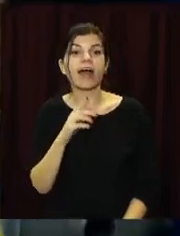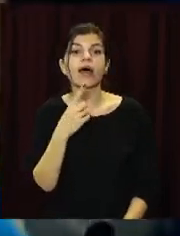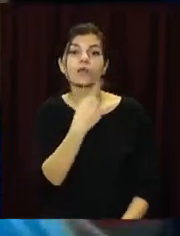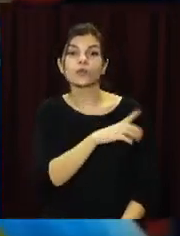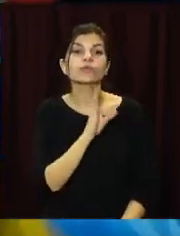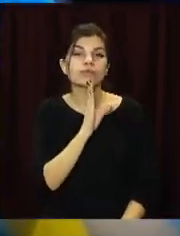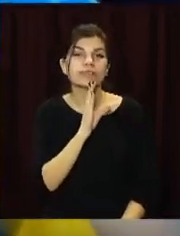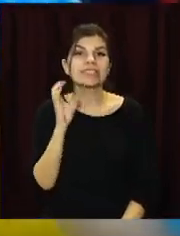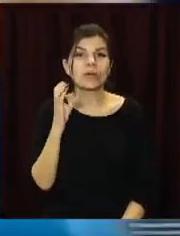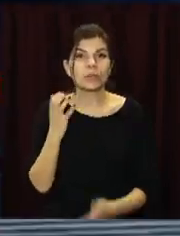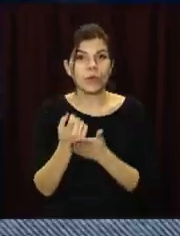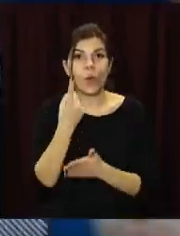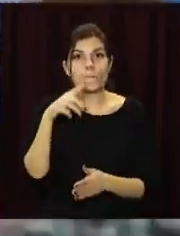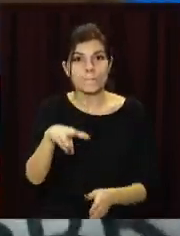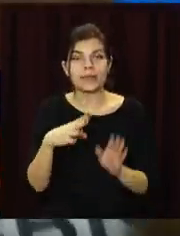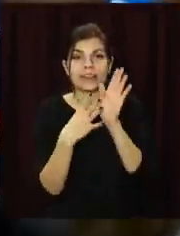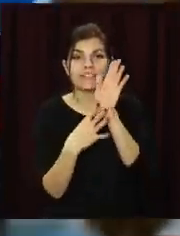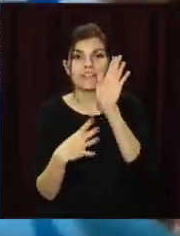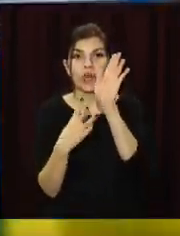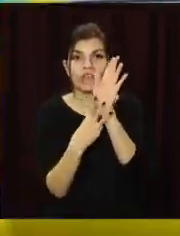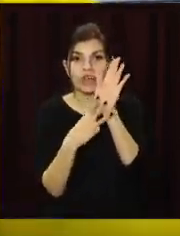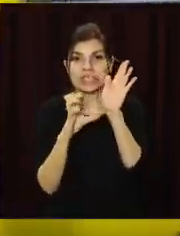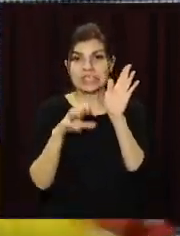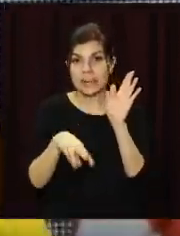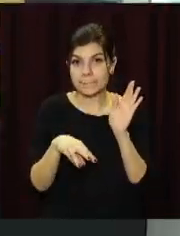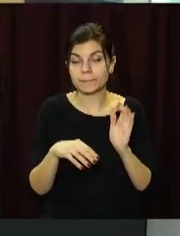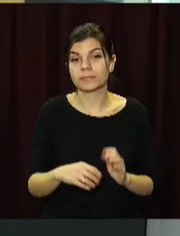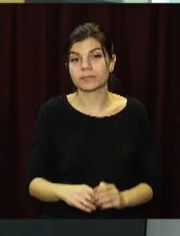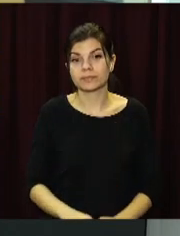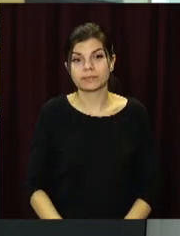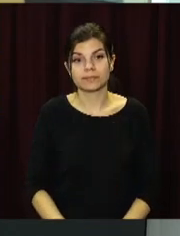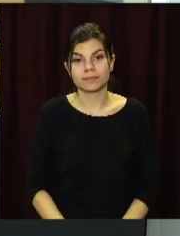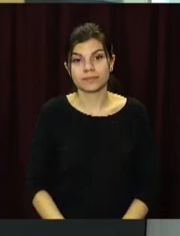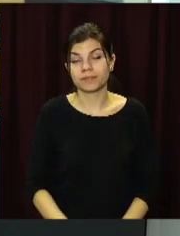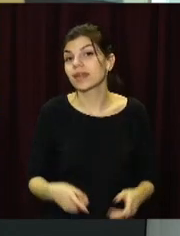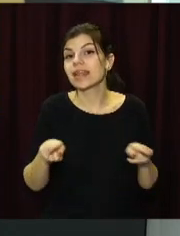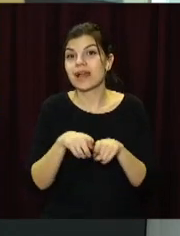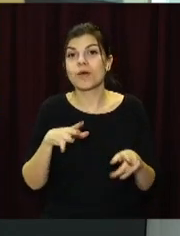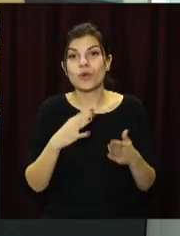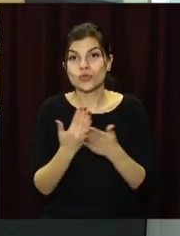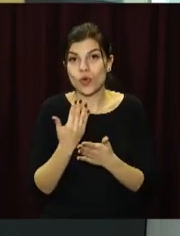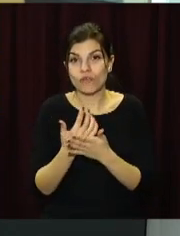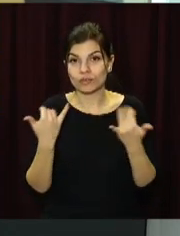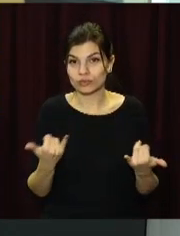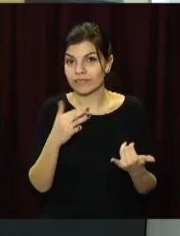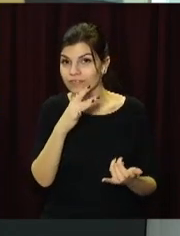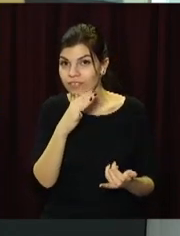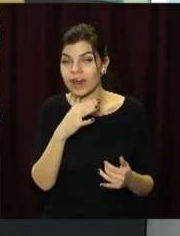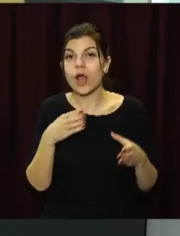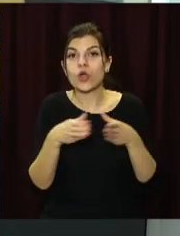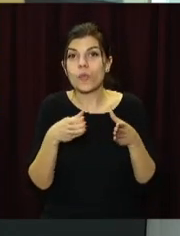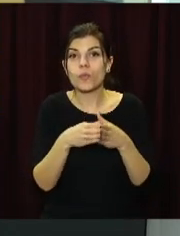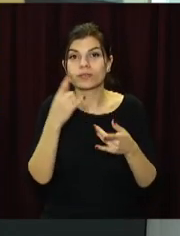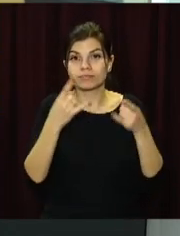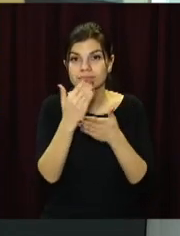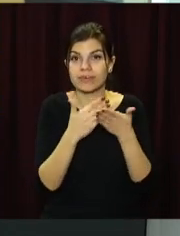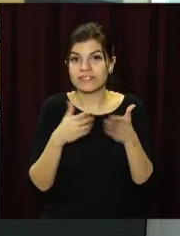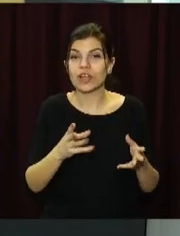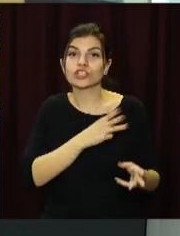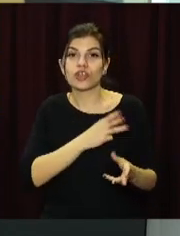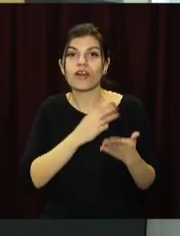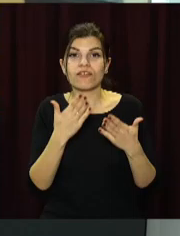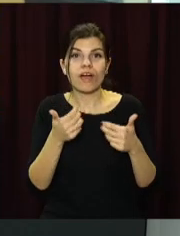подолавши висоту 1 метр 98 сантиметрів. Такими були новини на цю годину. Команда «Відкритого» бажає вам